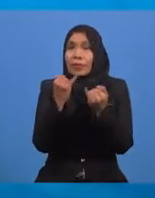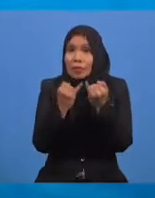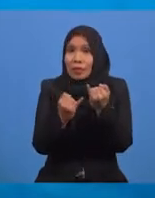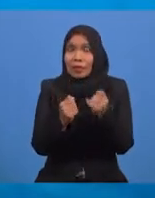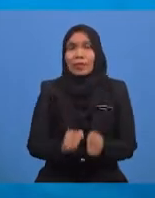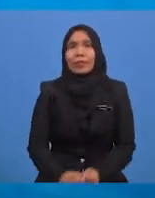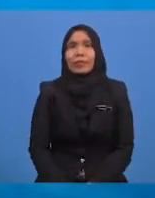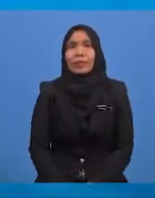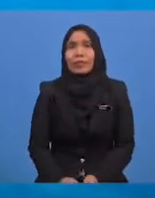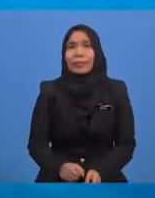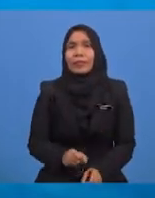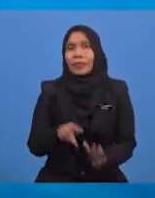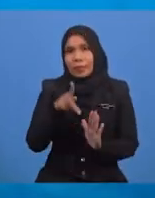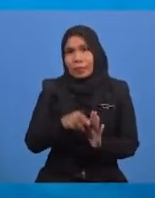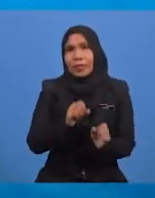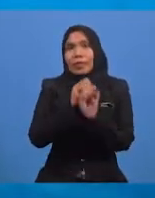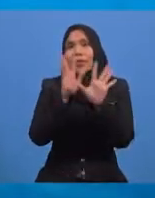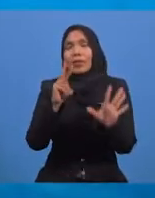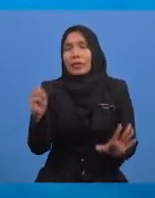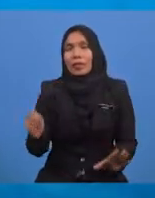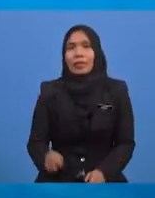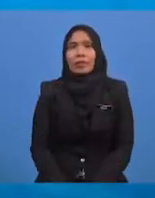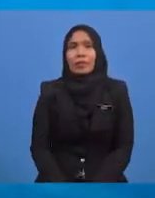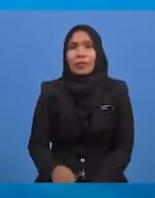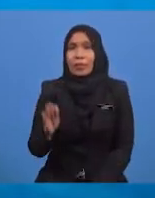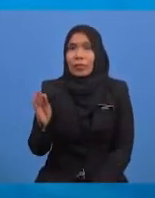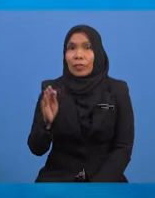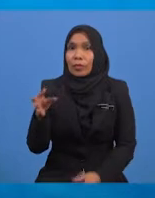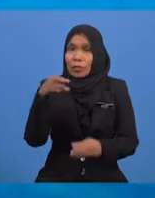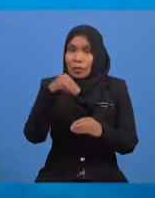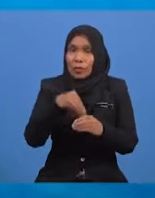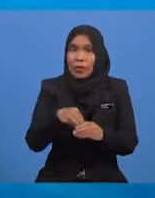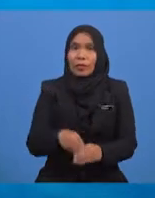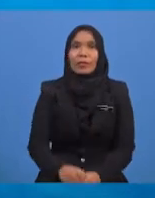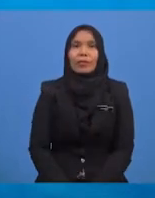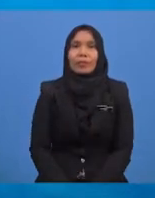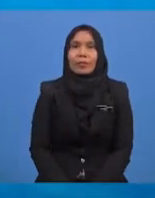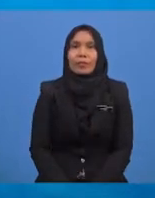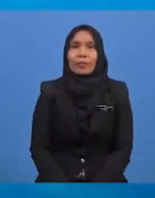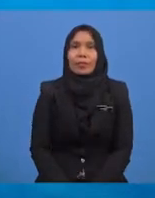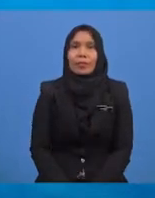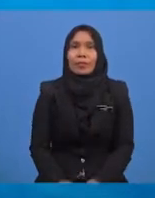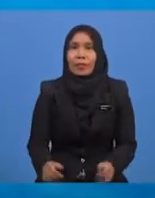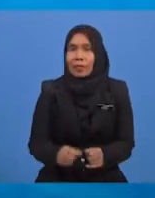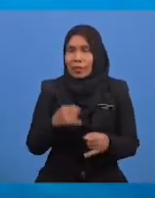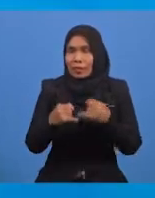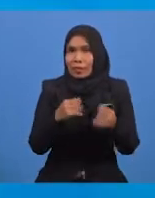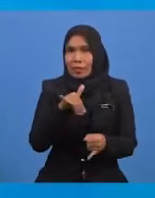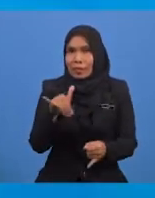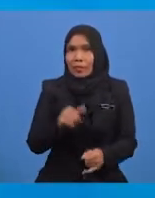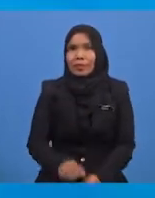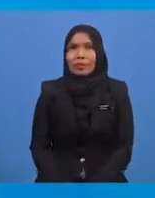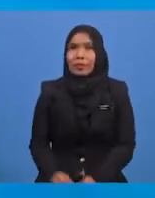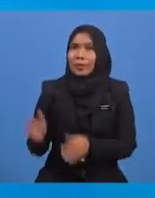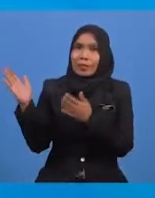sudah penjelasan saya tentang faktor dalam yang mempengaruhi persekitaran perniagaan dengan jayanya.